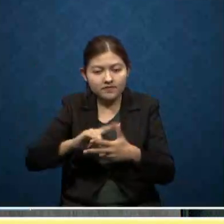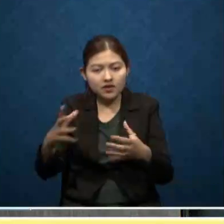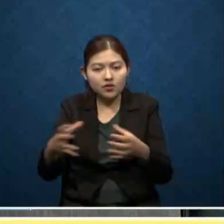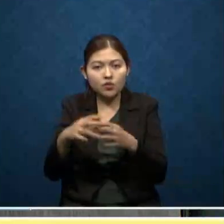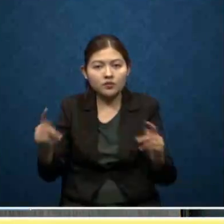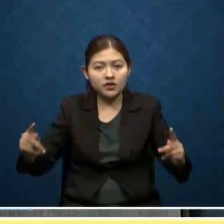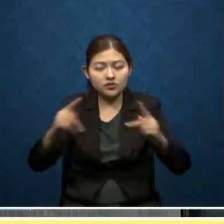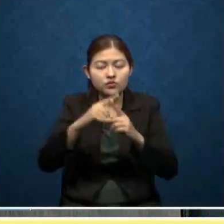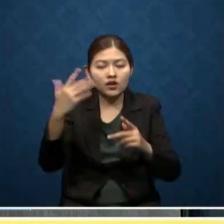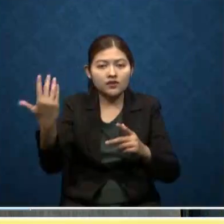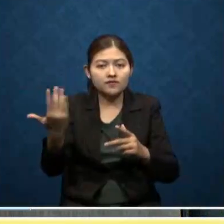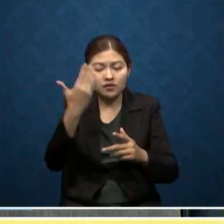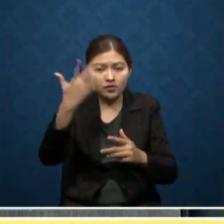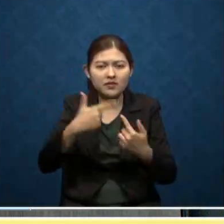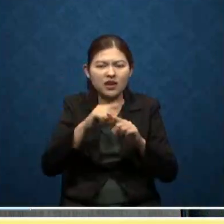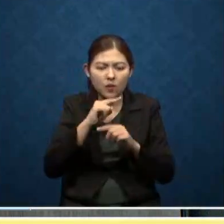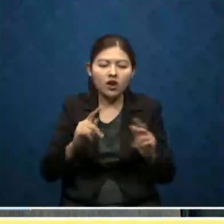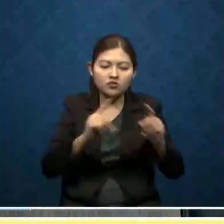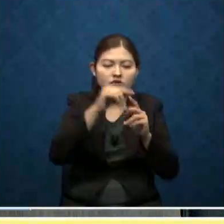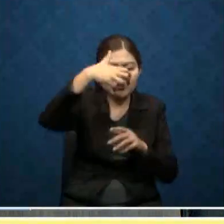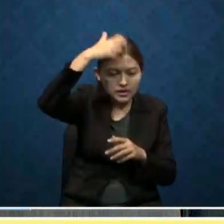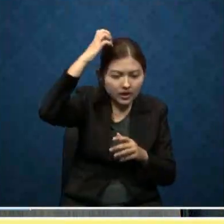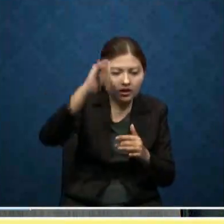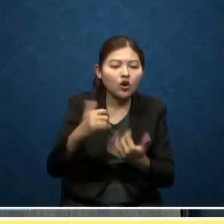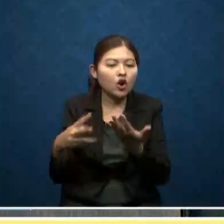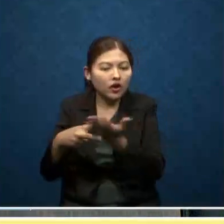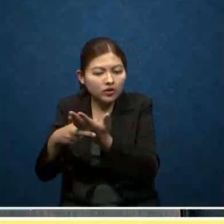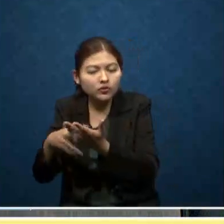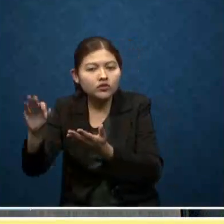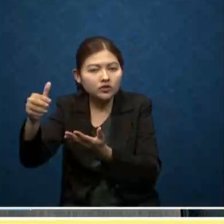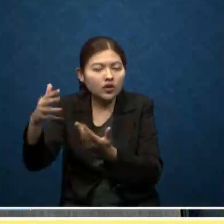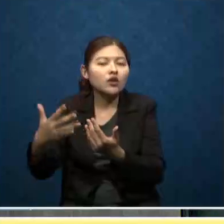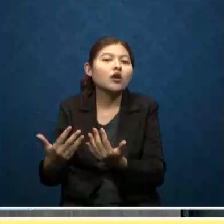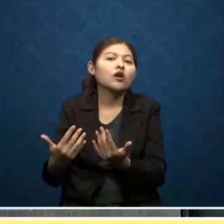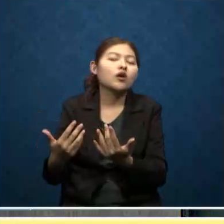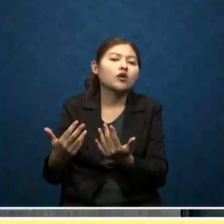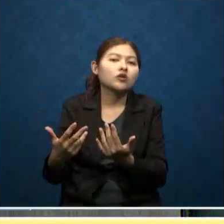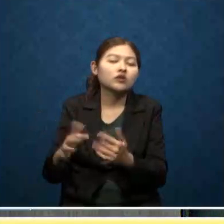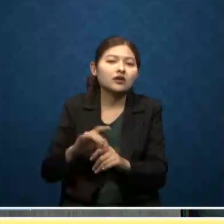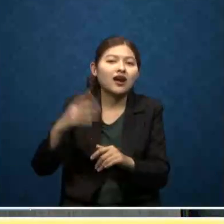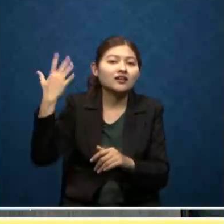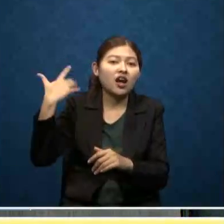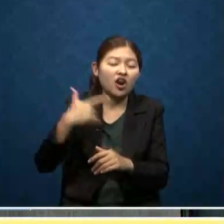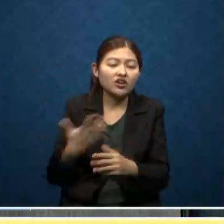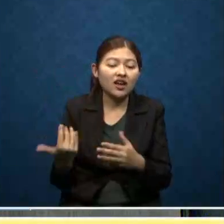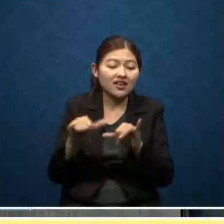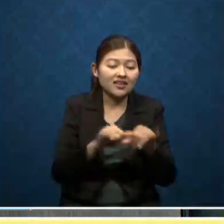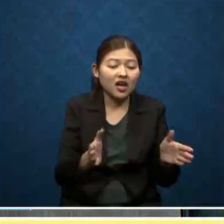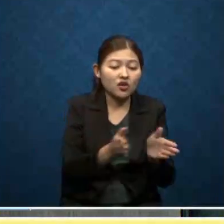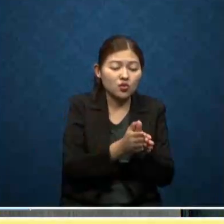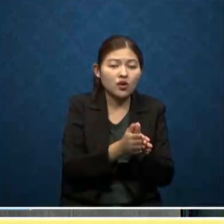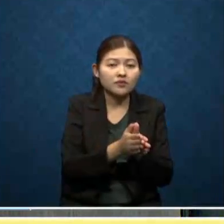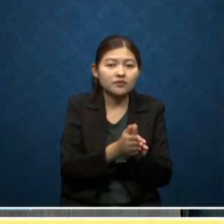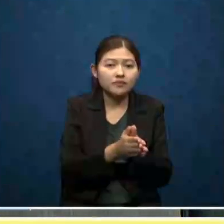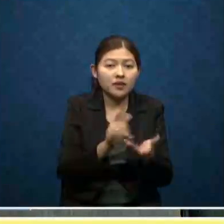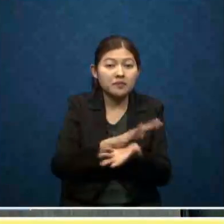กระทรวงมหาดไทยเห็นว่าเรื่องนี้ยังเกี่ยวพางประชาชนขอเวลาอยู่ไปก่อนนะครับแต่จนกระทั่งตอนนั้นก็อยากให้มาอยู่พอถึงตอนปฏิรูปทุกคนก็